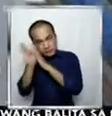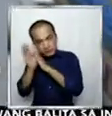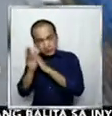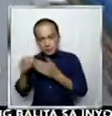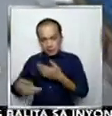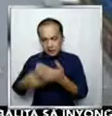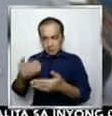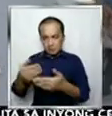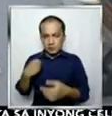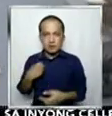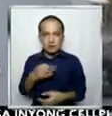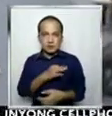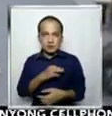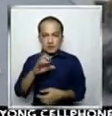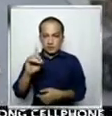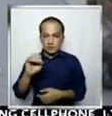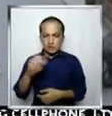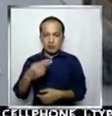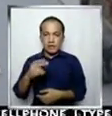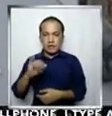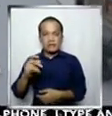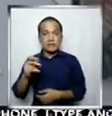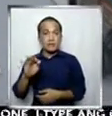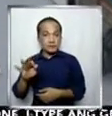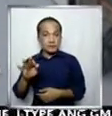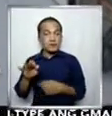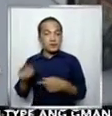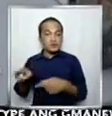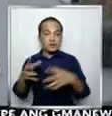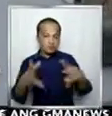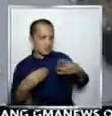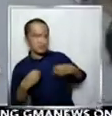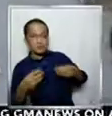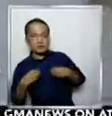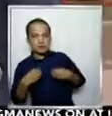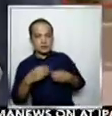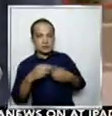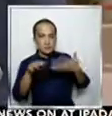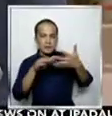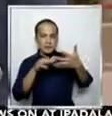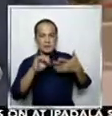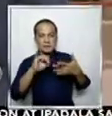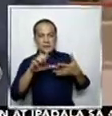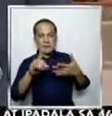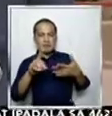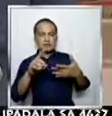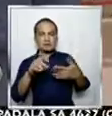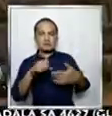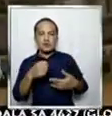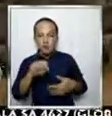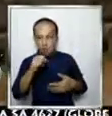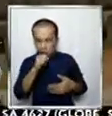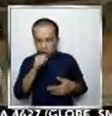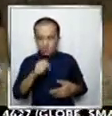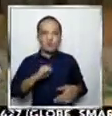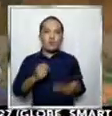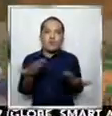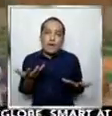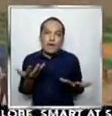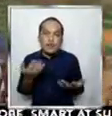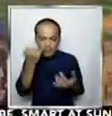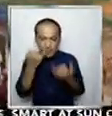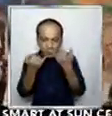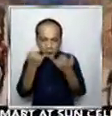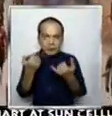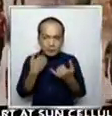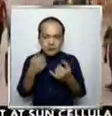mula DOH at IATF. Tatanggapin dito ang mga mild at asymptomatic cases lamang. Ayon kay Secretary Carlito Galvez,